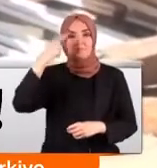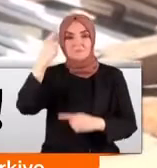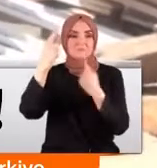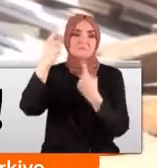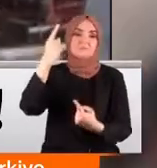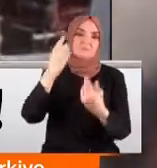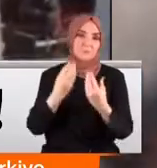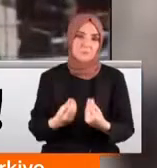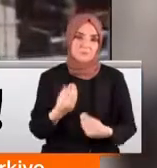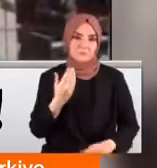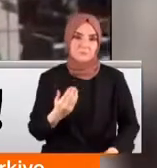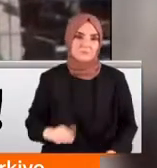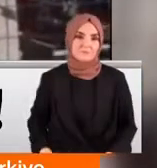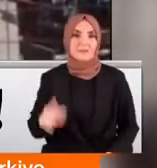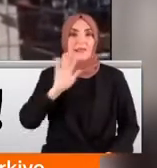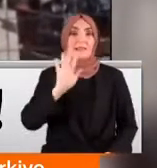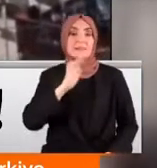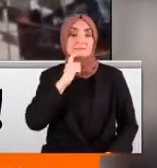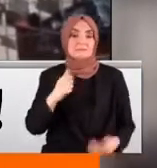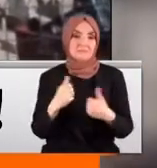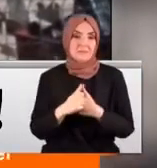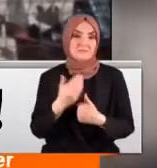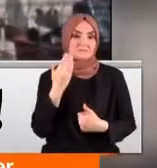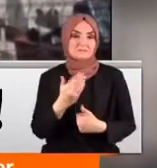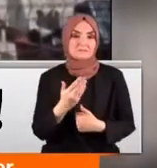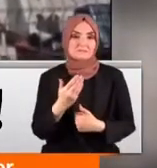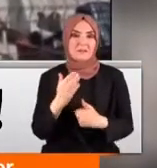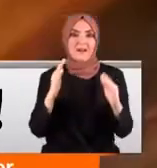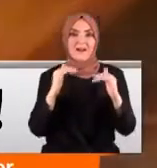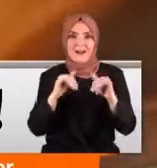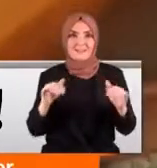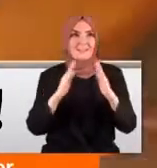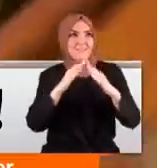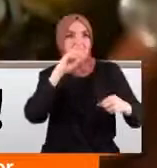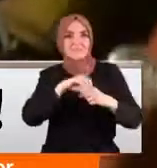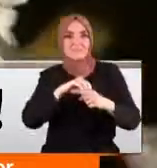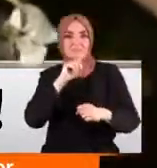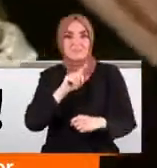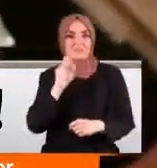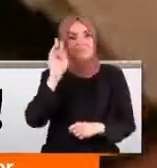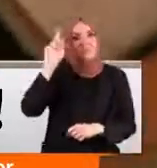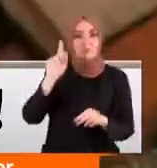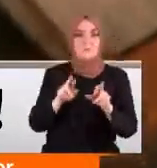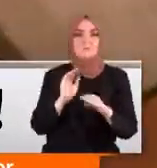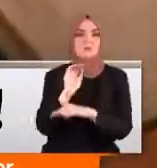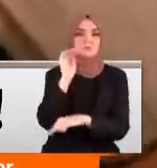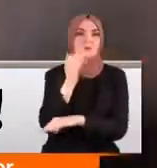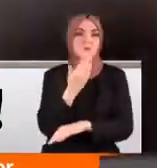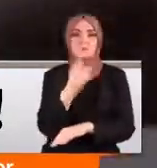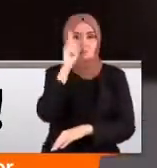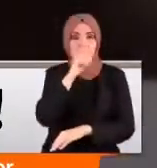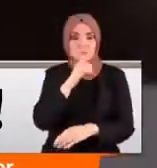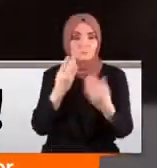koydu şuraya beni. Isparta'da aynı evde yabancı gibi yaşayan çifti bu hale zengin olma hayaliyle tanıştıkları dolandırıcılar